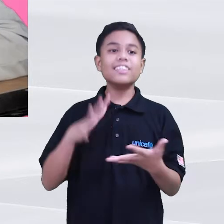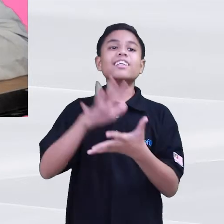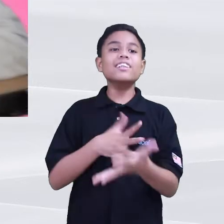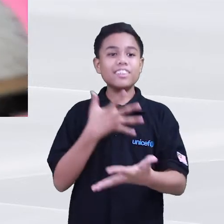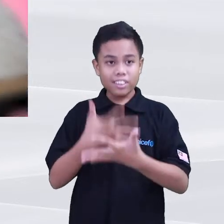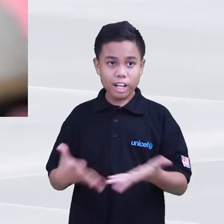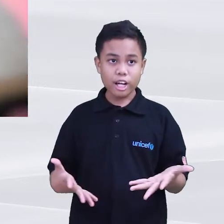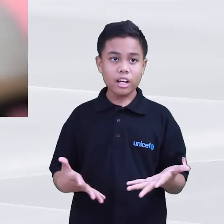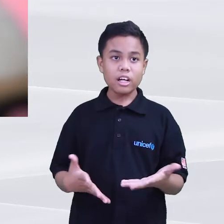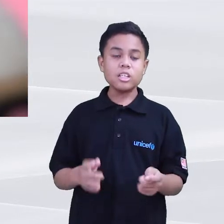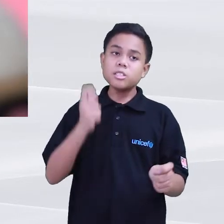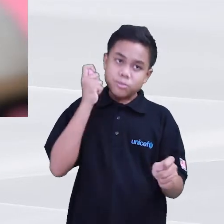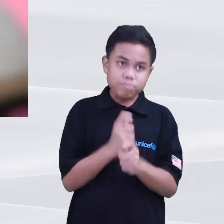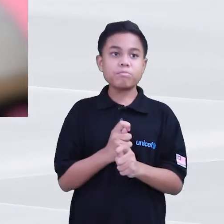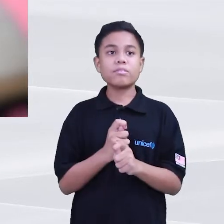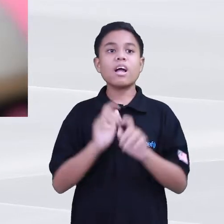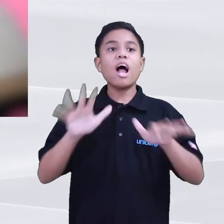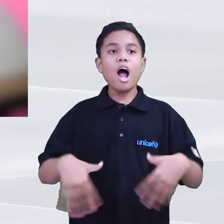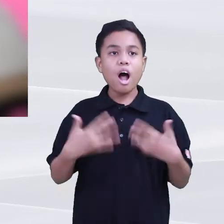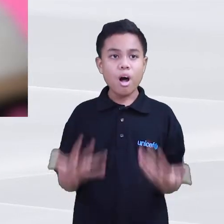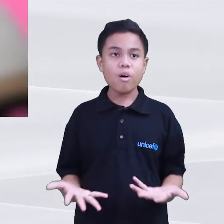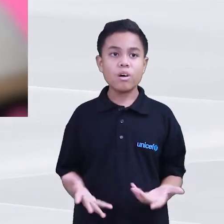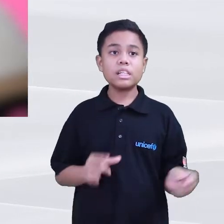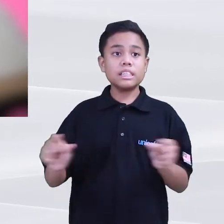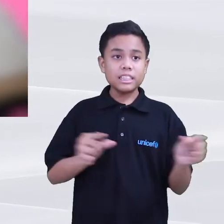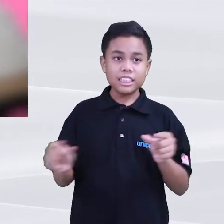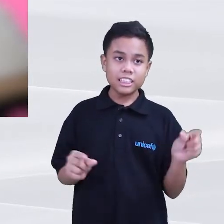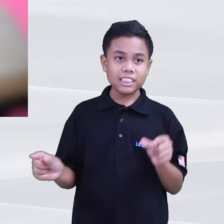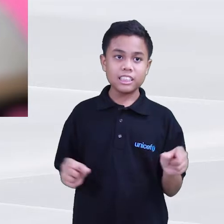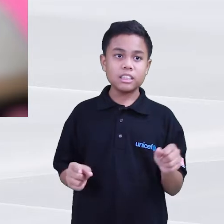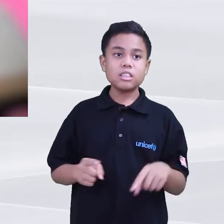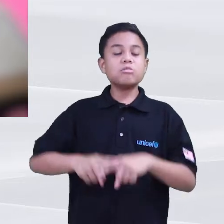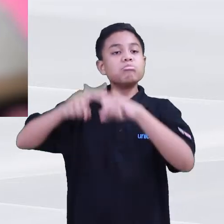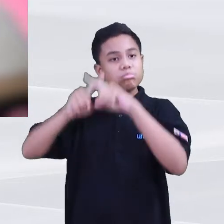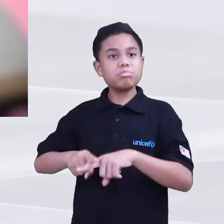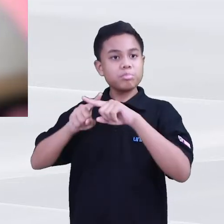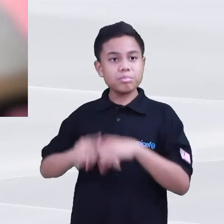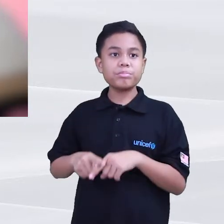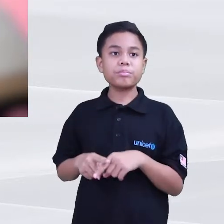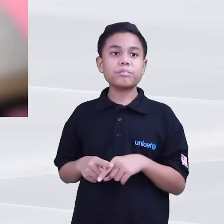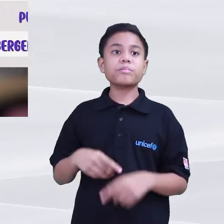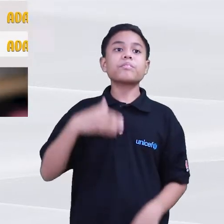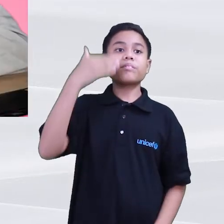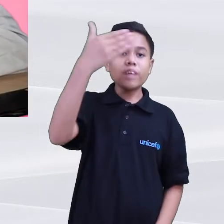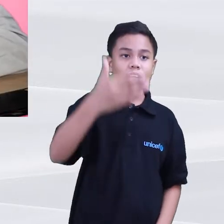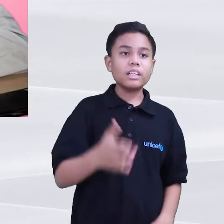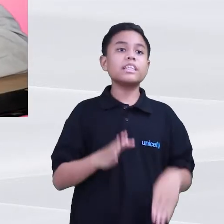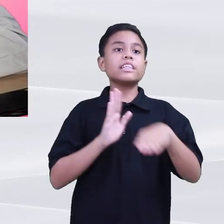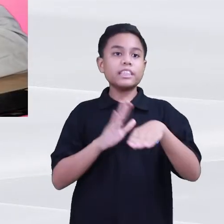ada jadual untuk tentukan bagaimana robot kita bergerak. Robot akan bergerak bergantung kepada situasi yang ada di hadapan